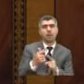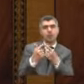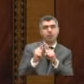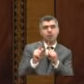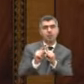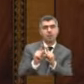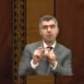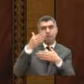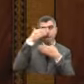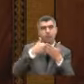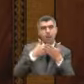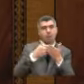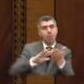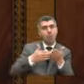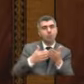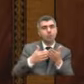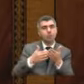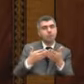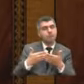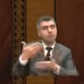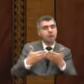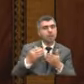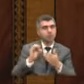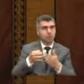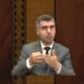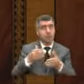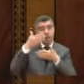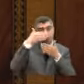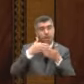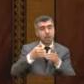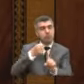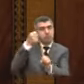كمغاربه حول واحد الوضع. اولا المغرب دار مجهودات